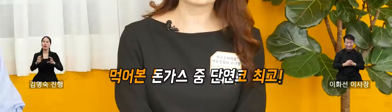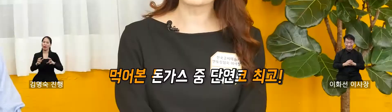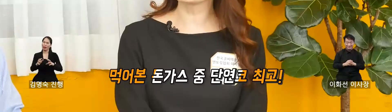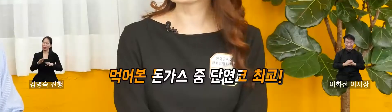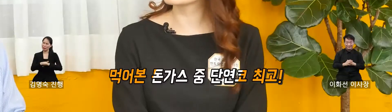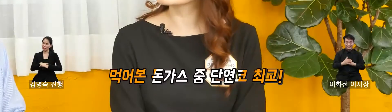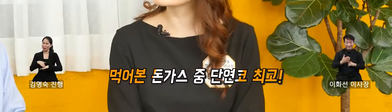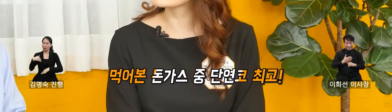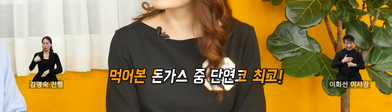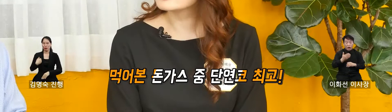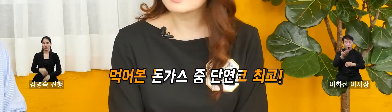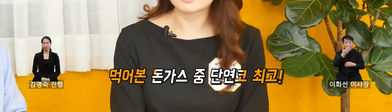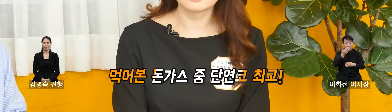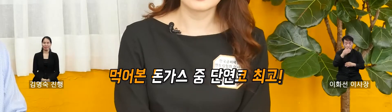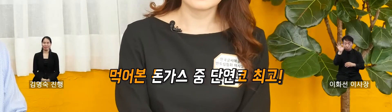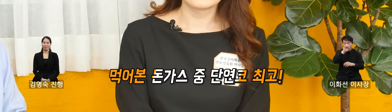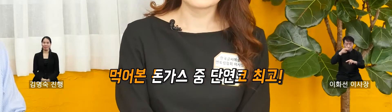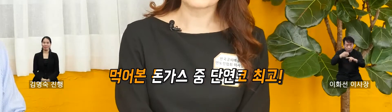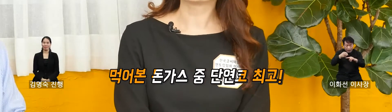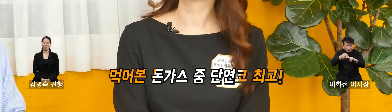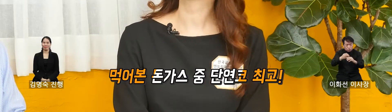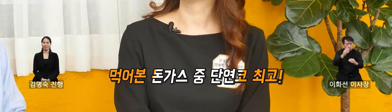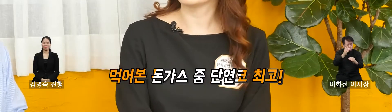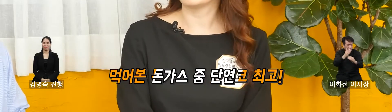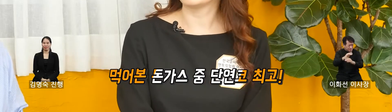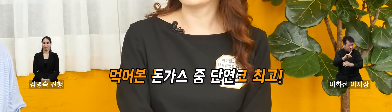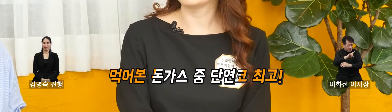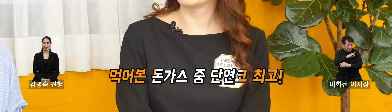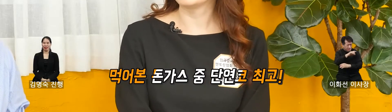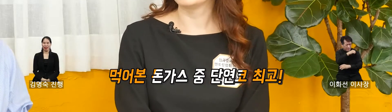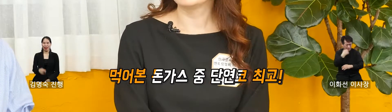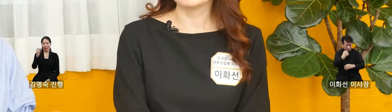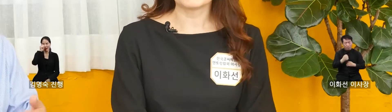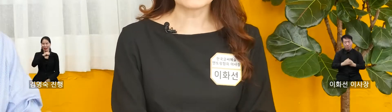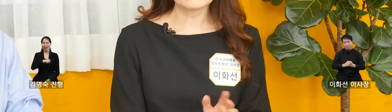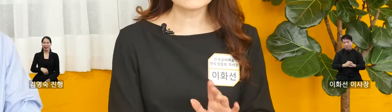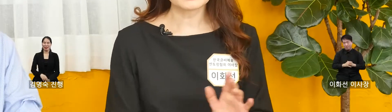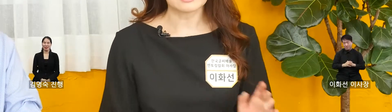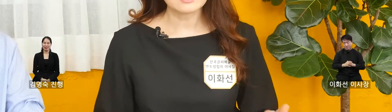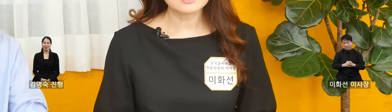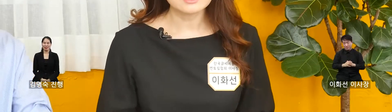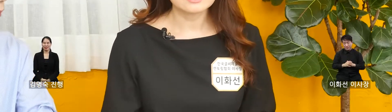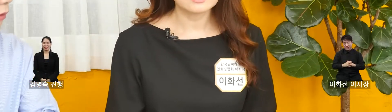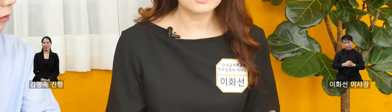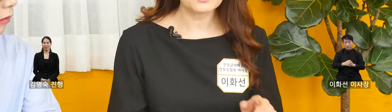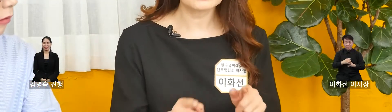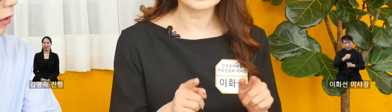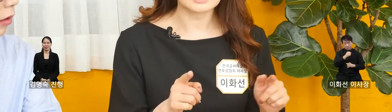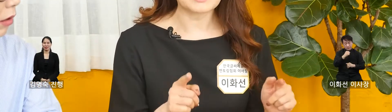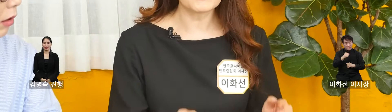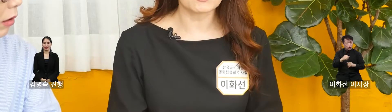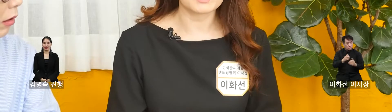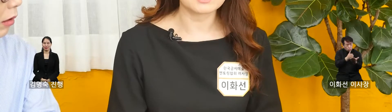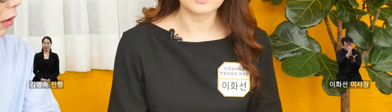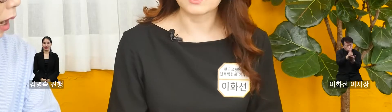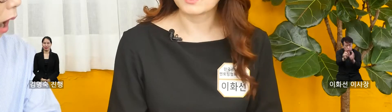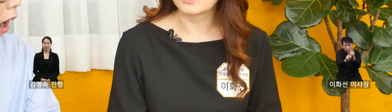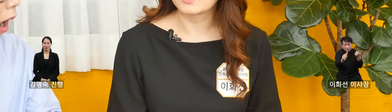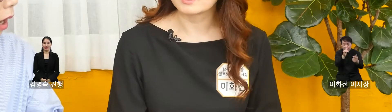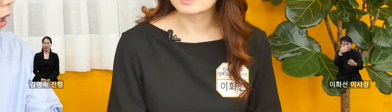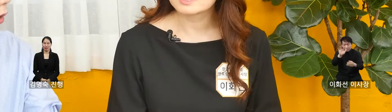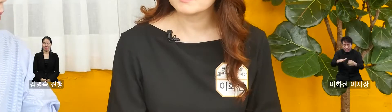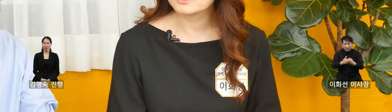돈가스인지 먹어본 돈가스 중에는. 정말 최고예요. 아, 그래요? 맛도 좀 다양하게 있는데 요건 제가 안